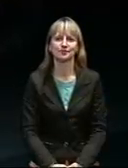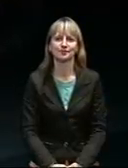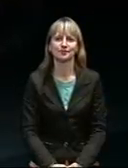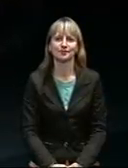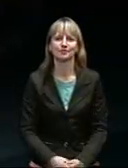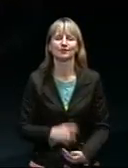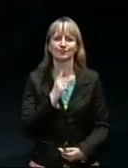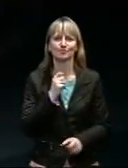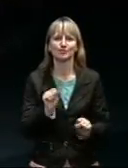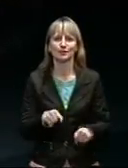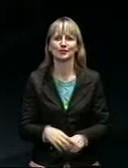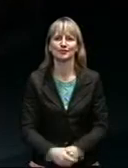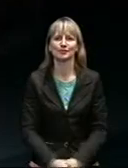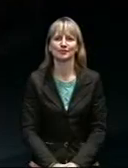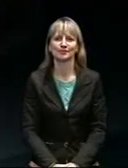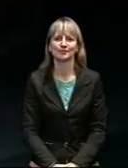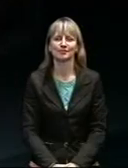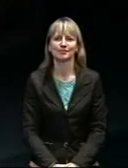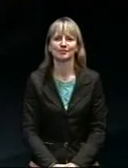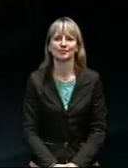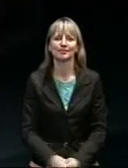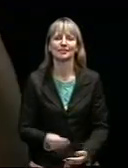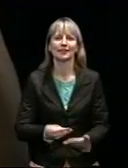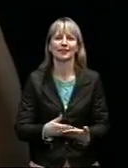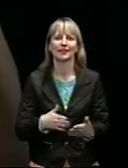Спробуємо. Да, попробуємо. Дорогі друзі,